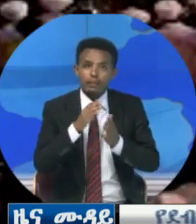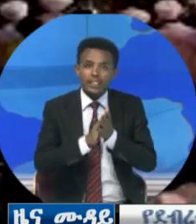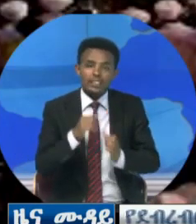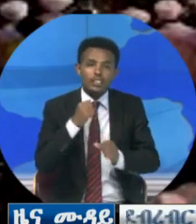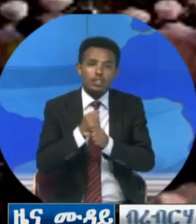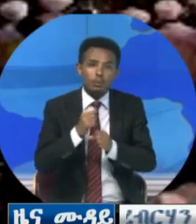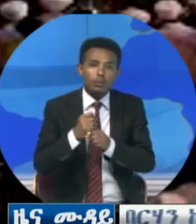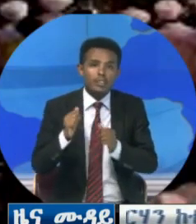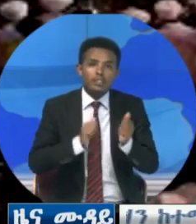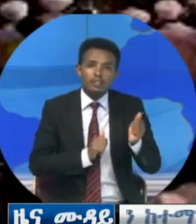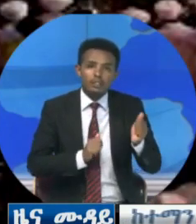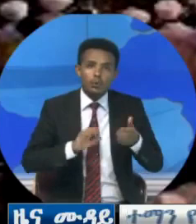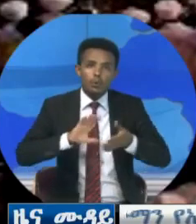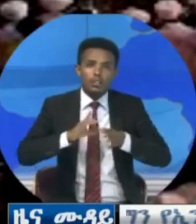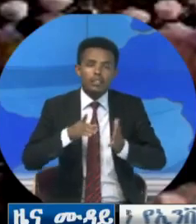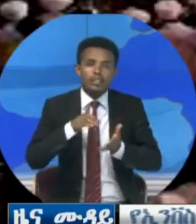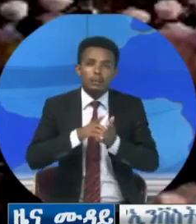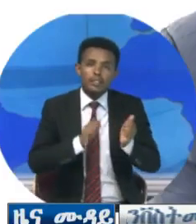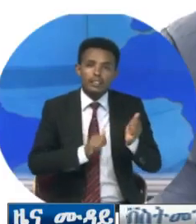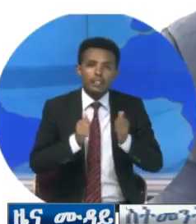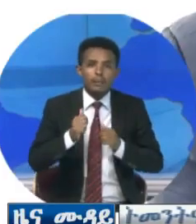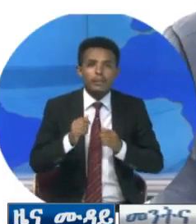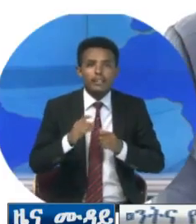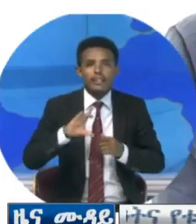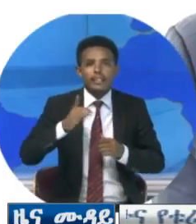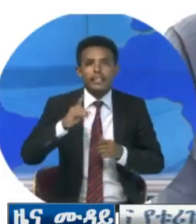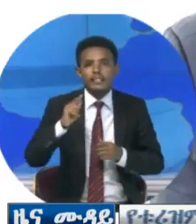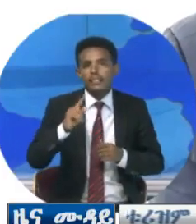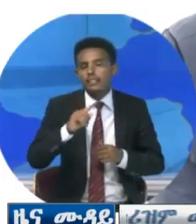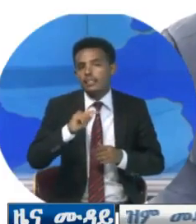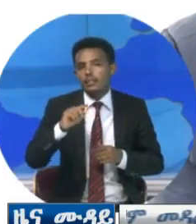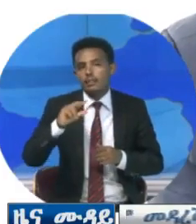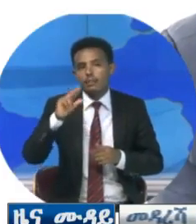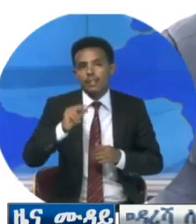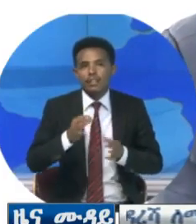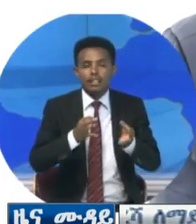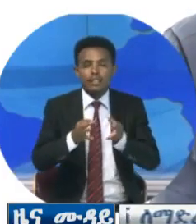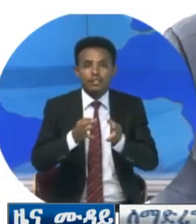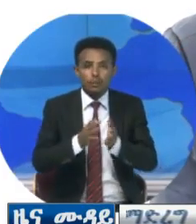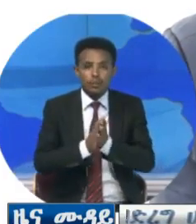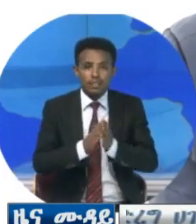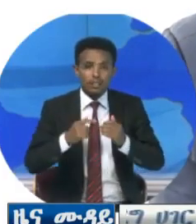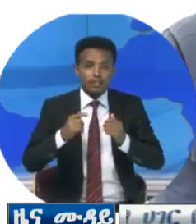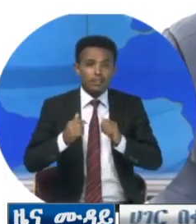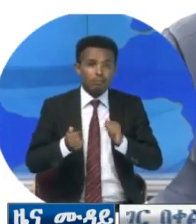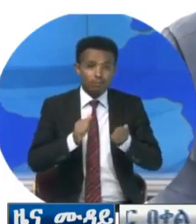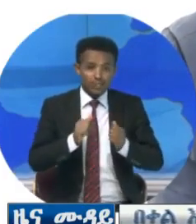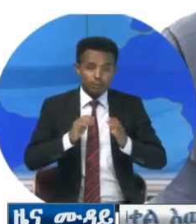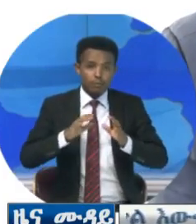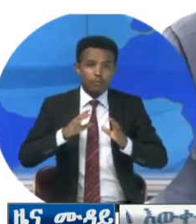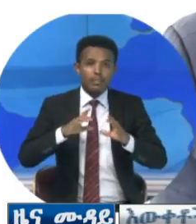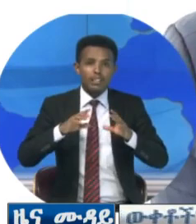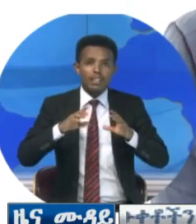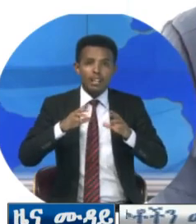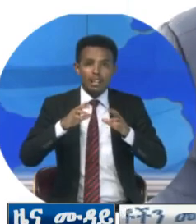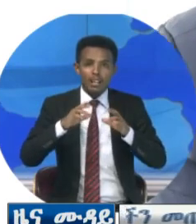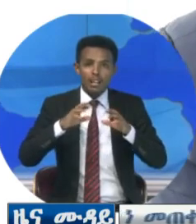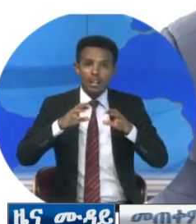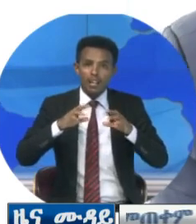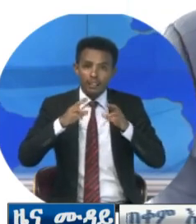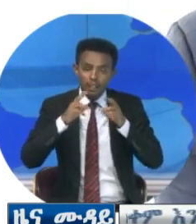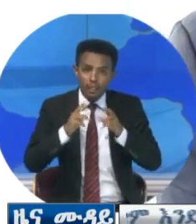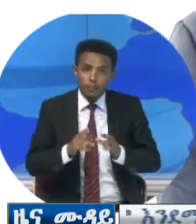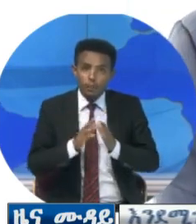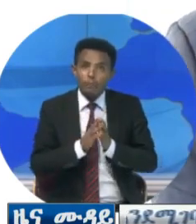ከተማ ተቀዳሚ ምክትል ከንቲባ ገልጸዋል። እንግዲህ የጥምቀት በዓልን በምናከብረው ሰላምና አብሮነት በጎንደር ጥምቀት